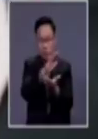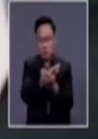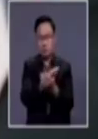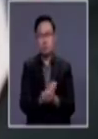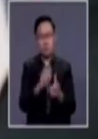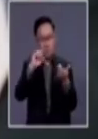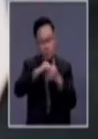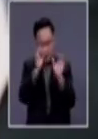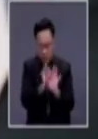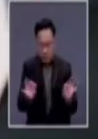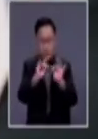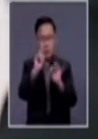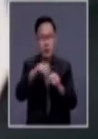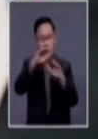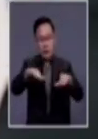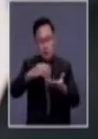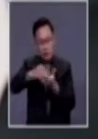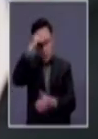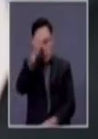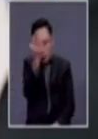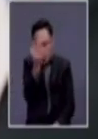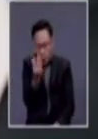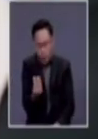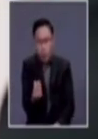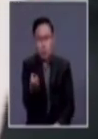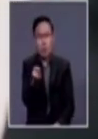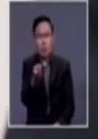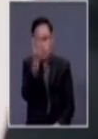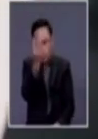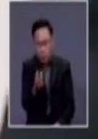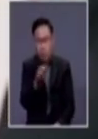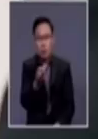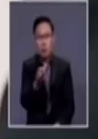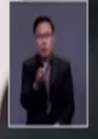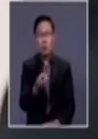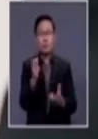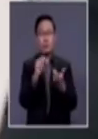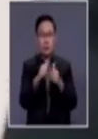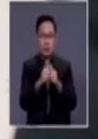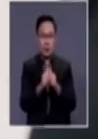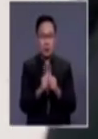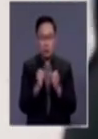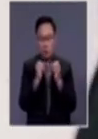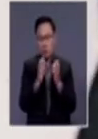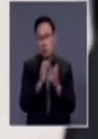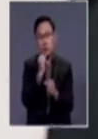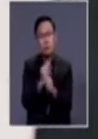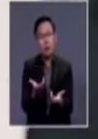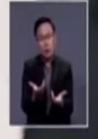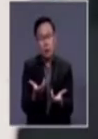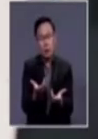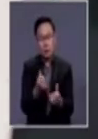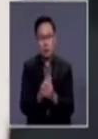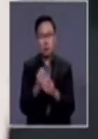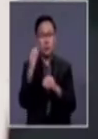าหลักก็คือจำนวนนักเรียนที่มันลดลงนะคะเมื่อจำนวนนักเรียนที่ลดลงแล้วเนี่ยงานทำอะไรต่อไม่ได้ก็มีโครงการ